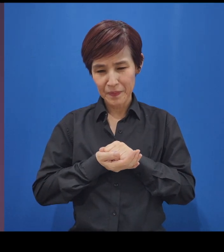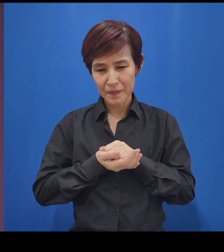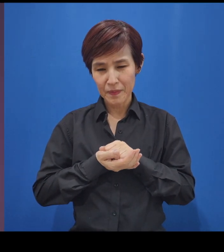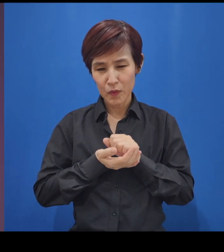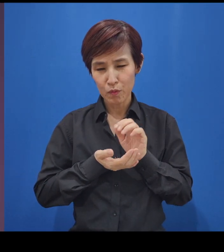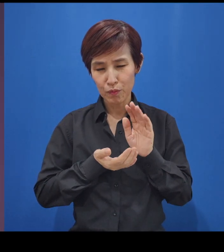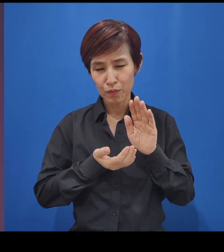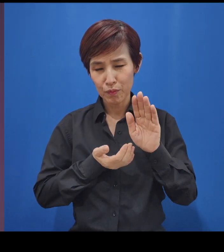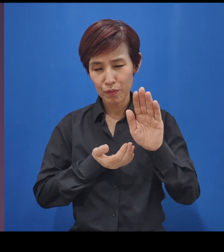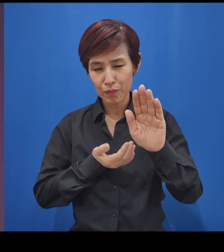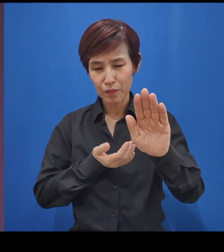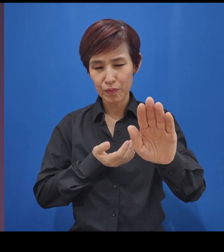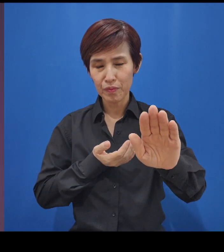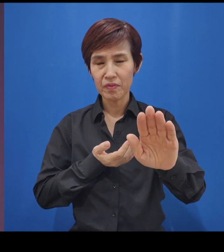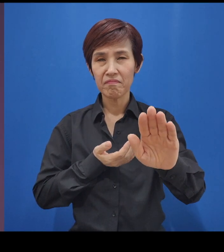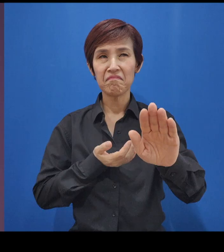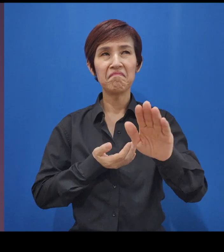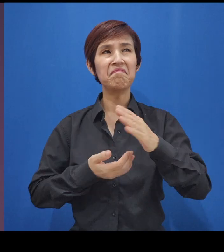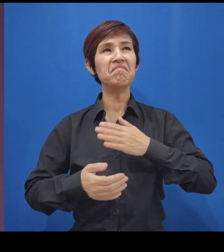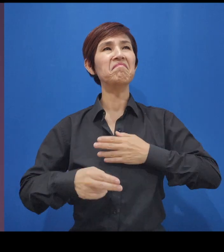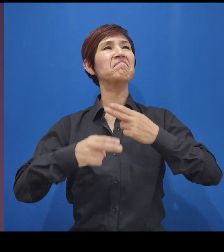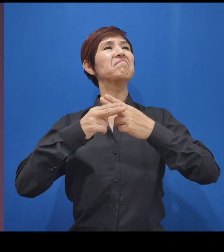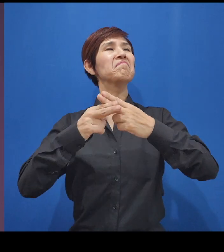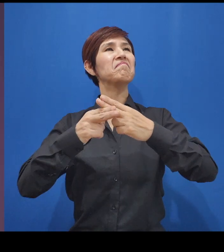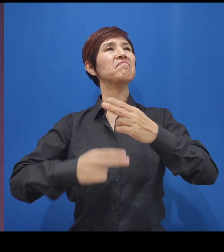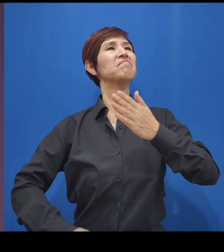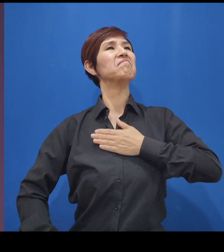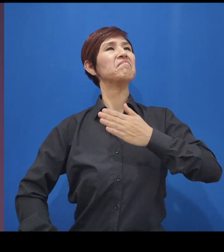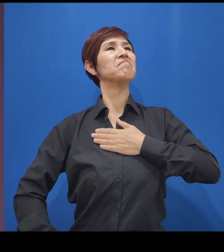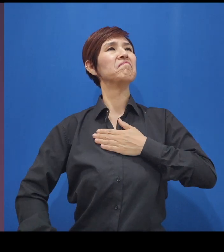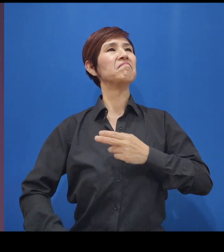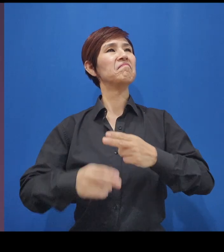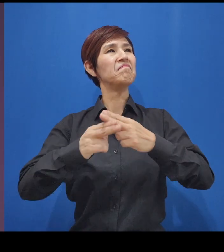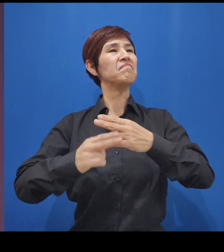그 과정과 끝이 자신이 왕이야, 내가 결정해야 돼.